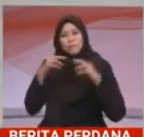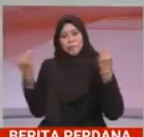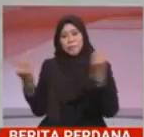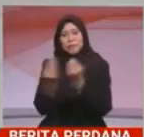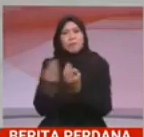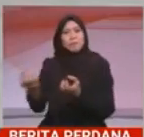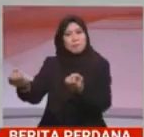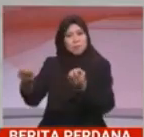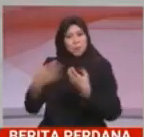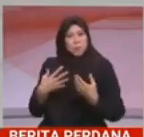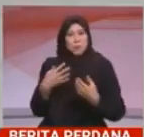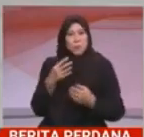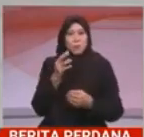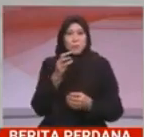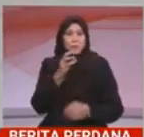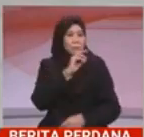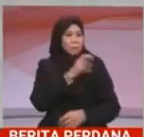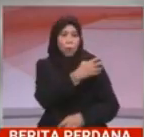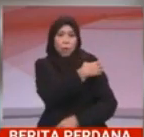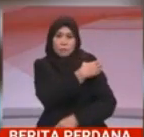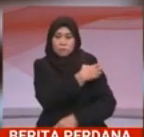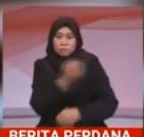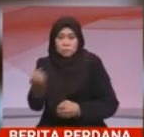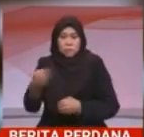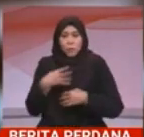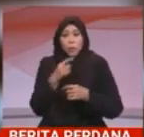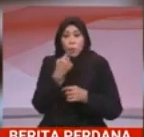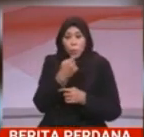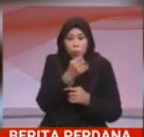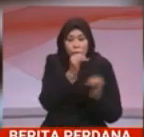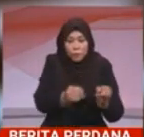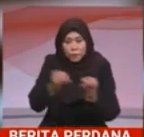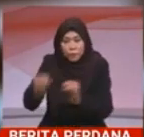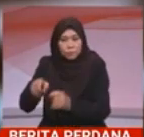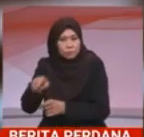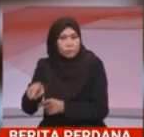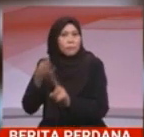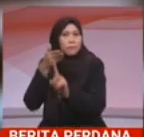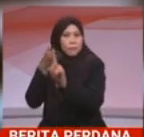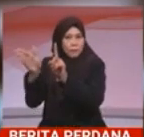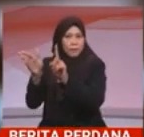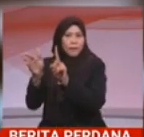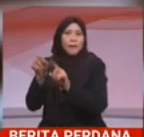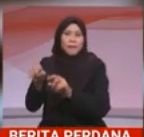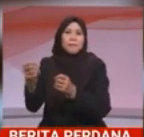melaporkan kepada pihak berkuasa terhadap individu yang ingkar arahan tersebut